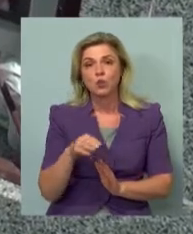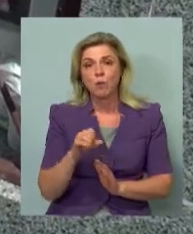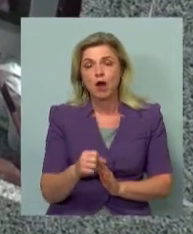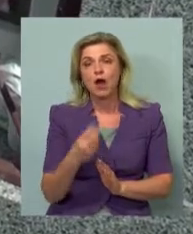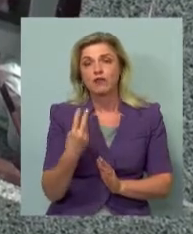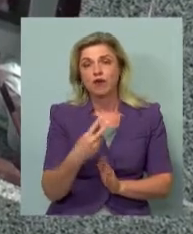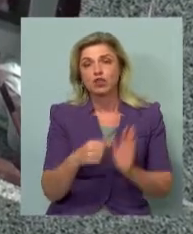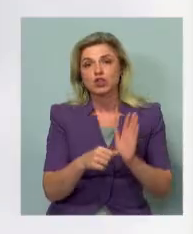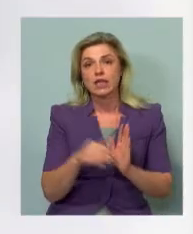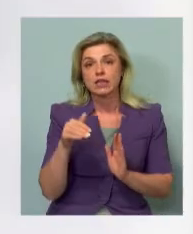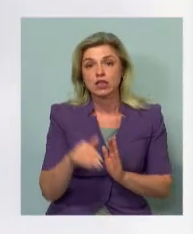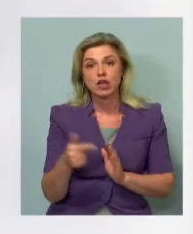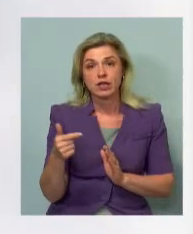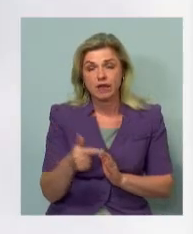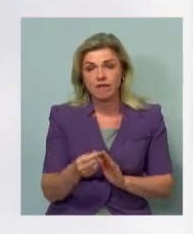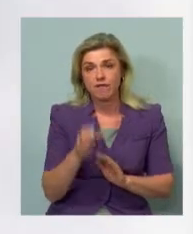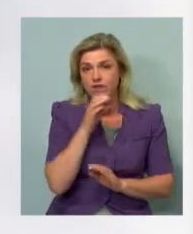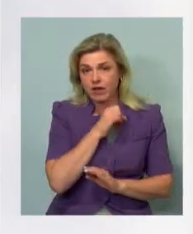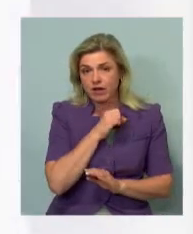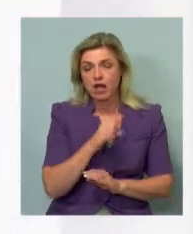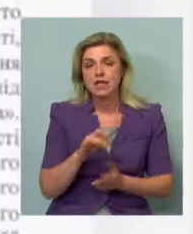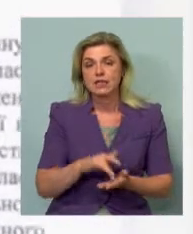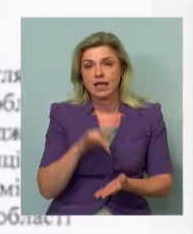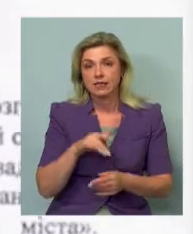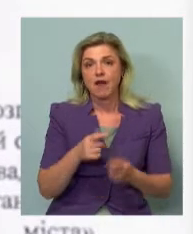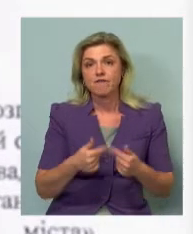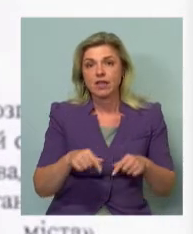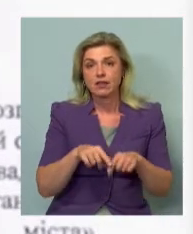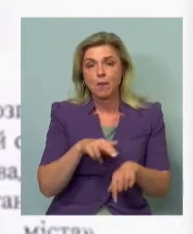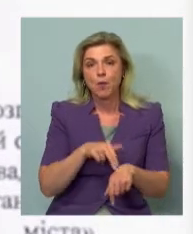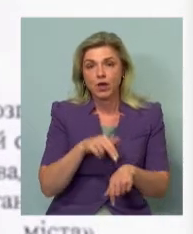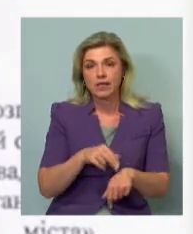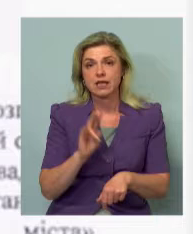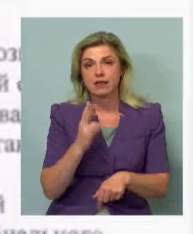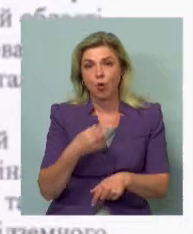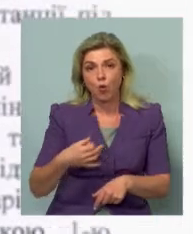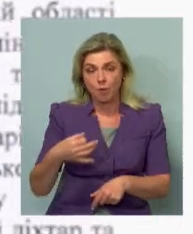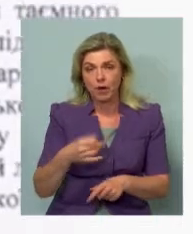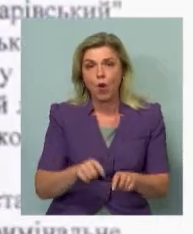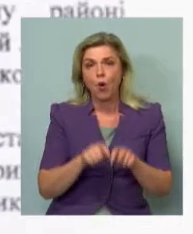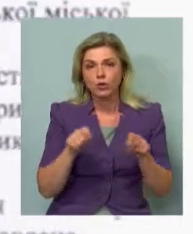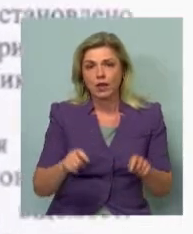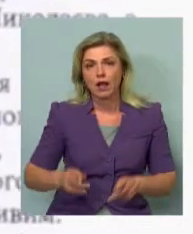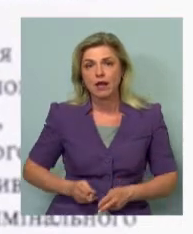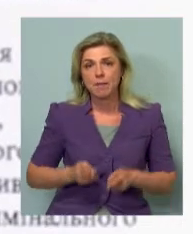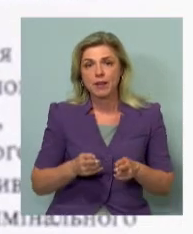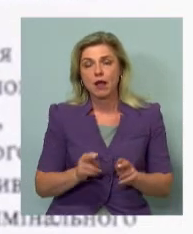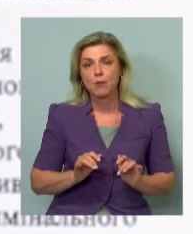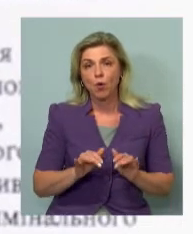тисяч гривень викрали. Відносно цього центральним відділом поліції у Миколаївській області відкрито кримінальне провадження у